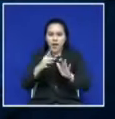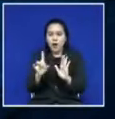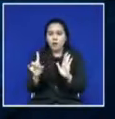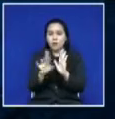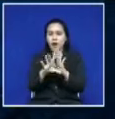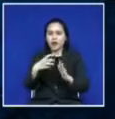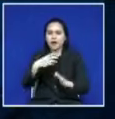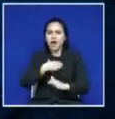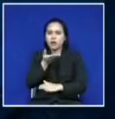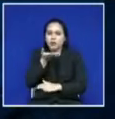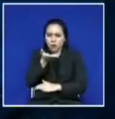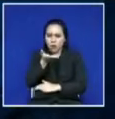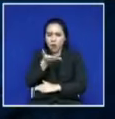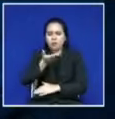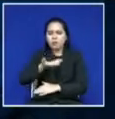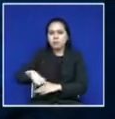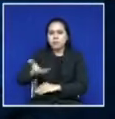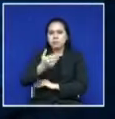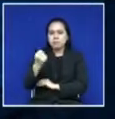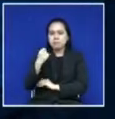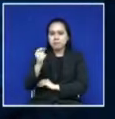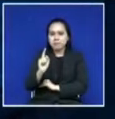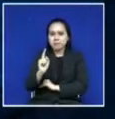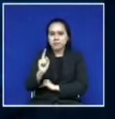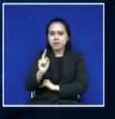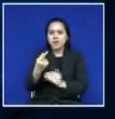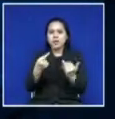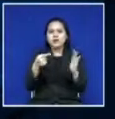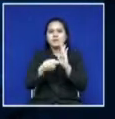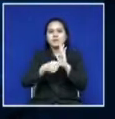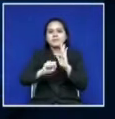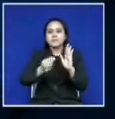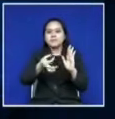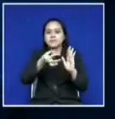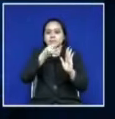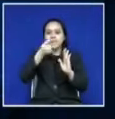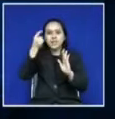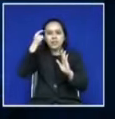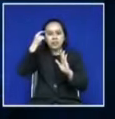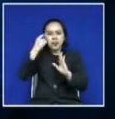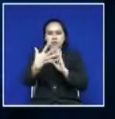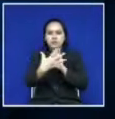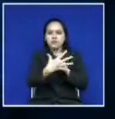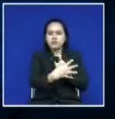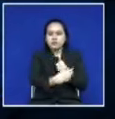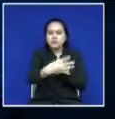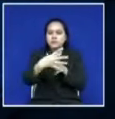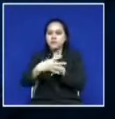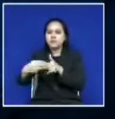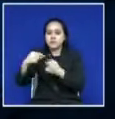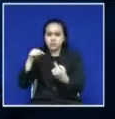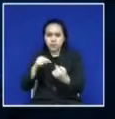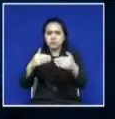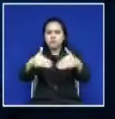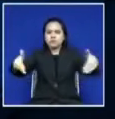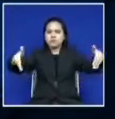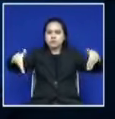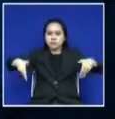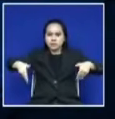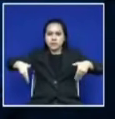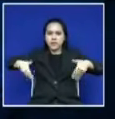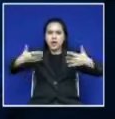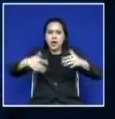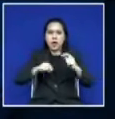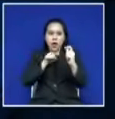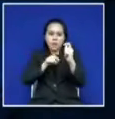ในจังหวัดสุราษฎร์ธานีนั้นเนี่ยตอนนี้เนี่ยการติดเชื้อเนี่ยน่าจะถูกควบคุมอยู่ในบริเวณจังหวัดซึ่งจังหวัดเองก็ไม่ได้เป็นทุก